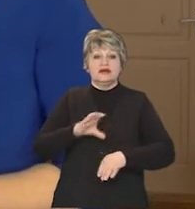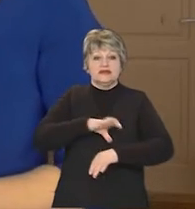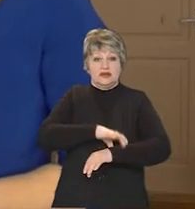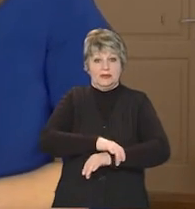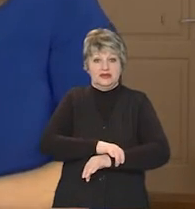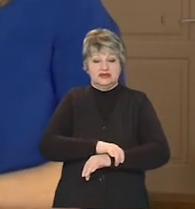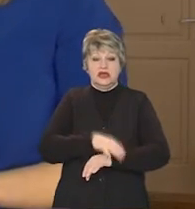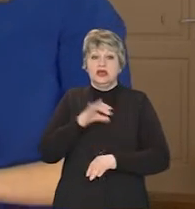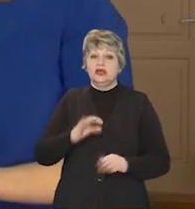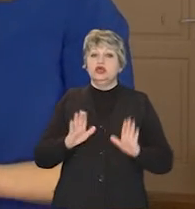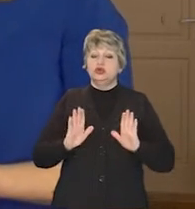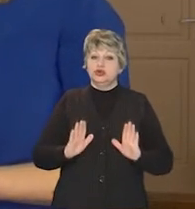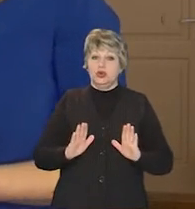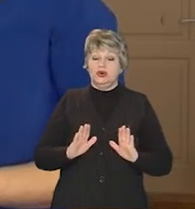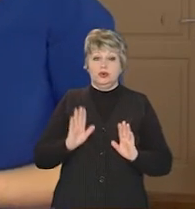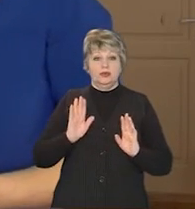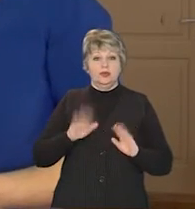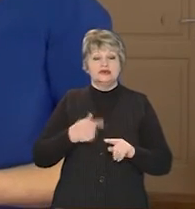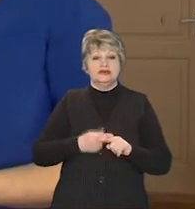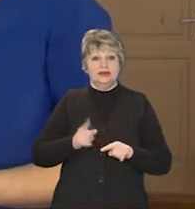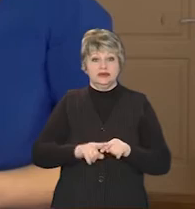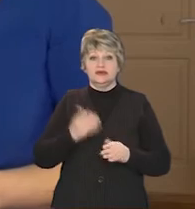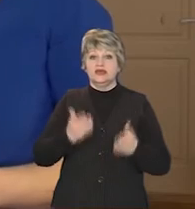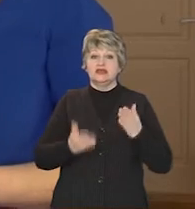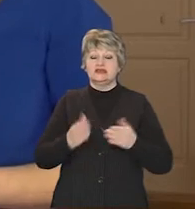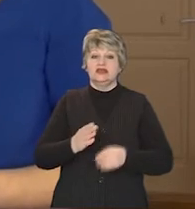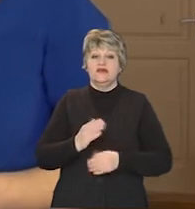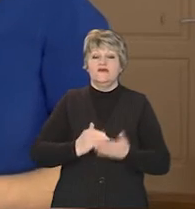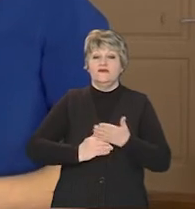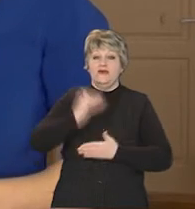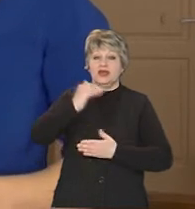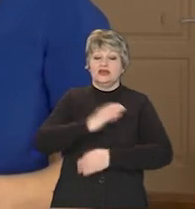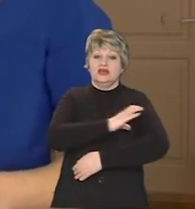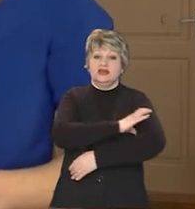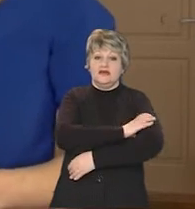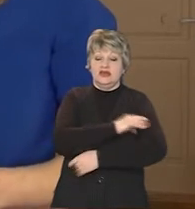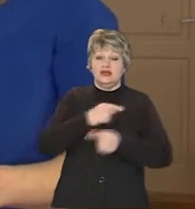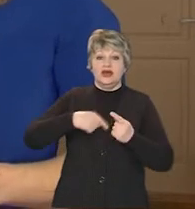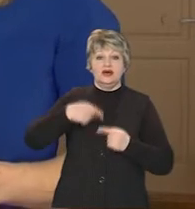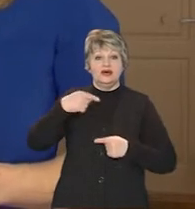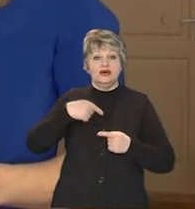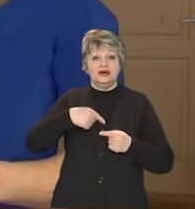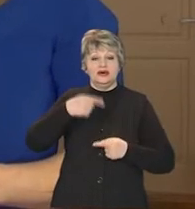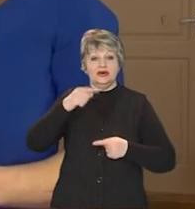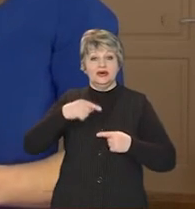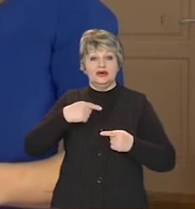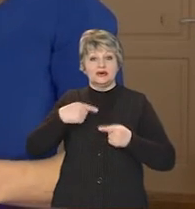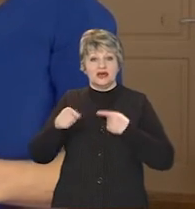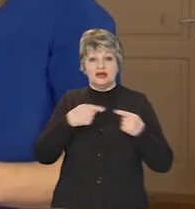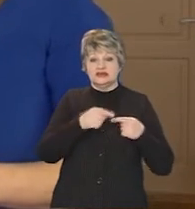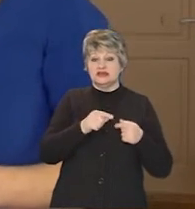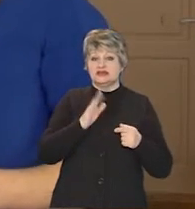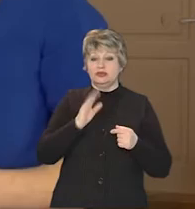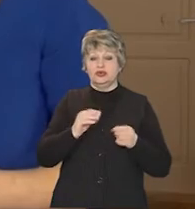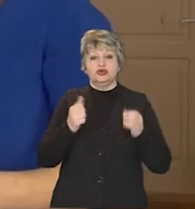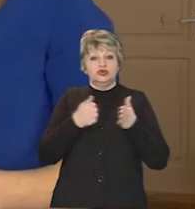на запястье. И только после этого, если верхнее давление, разница верхнего давления систолического